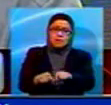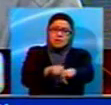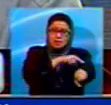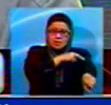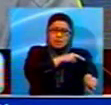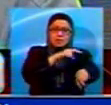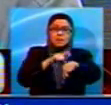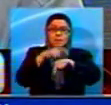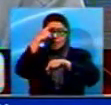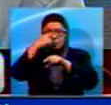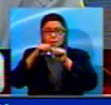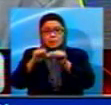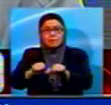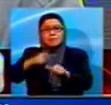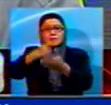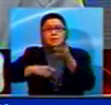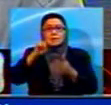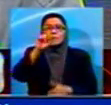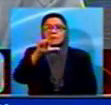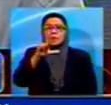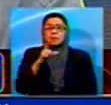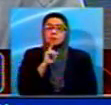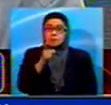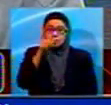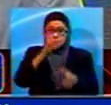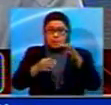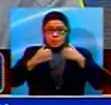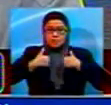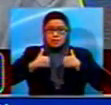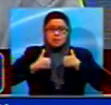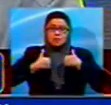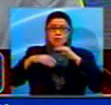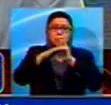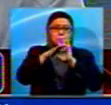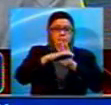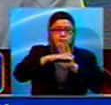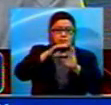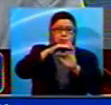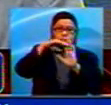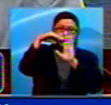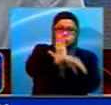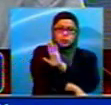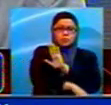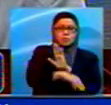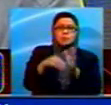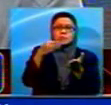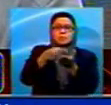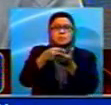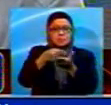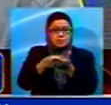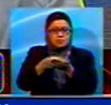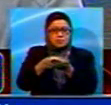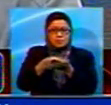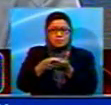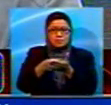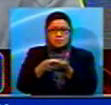and there A Major currency say drop in our currency for example like in thean financial Crisis